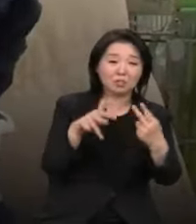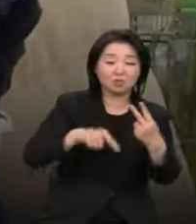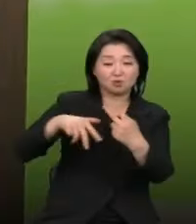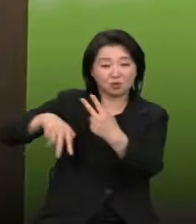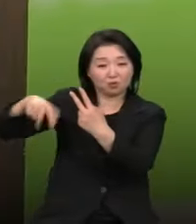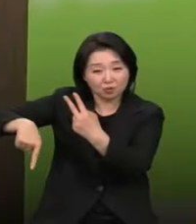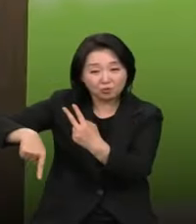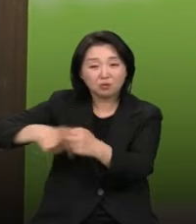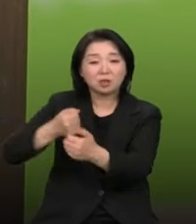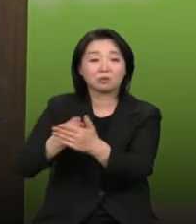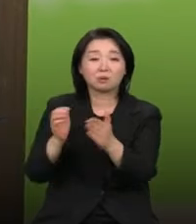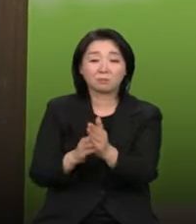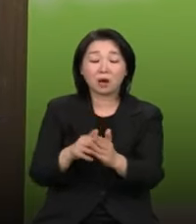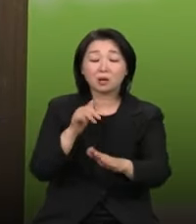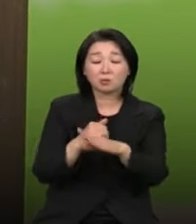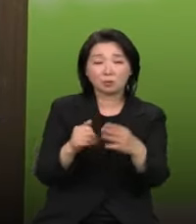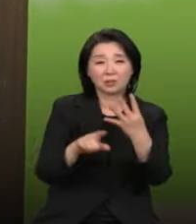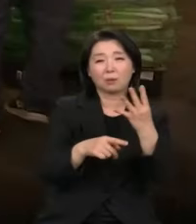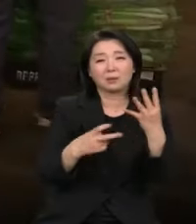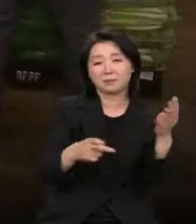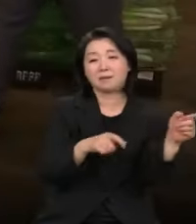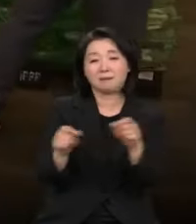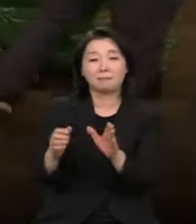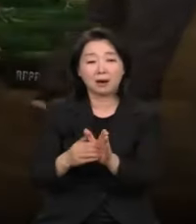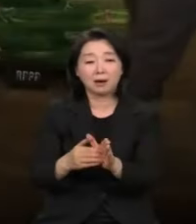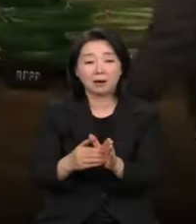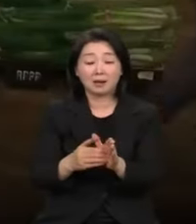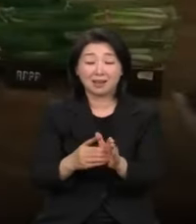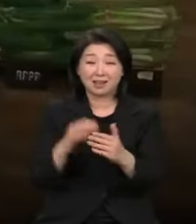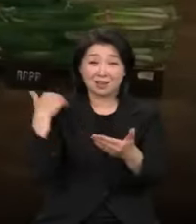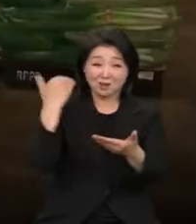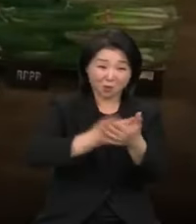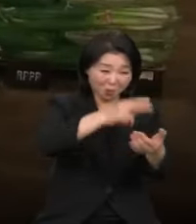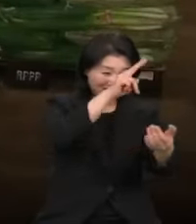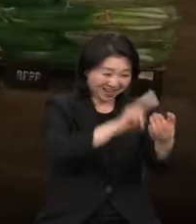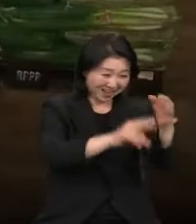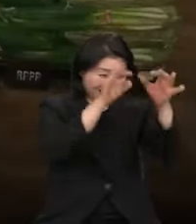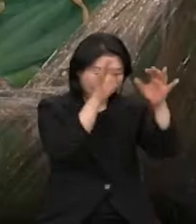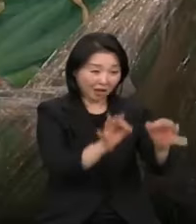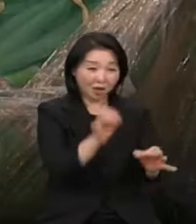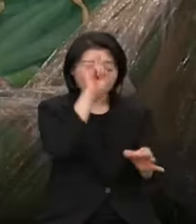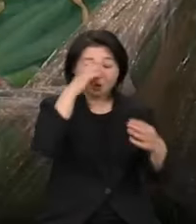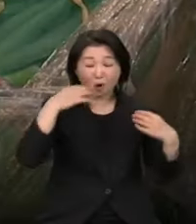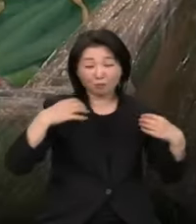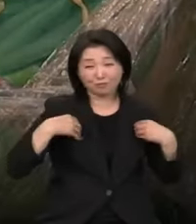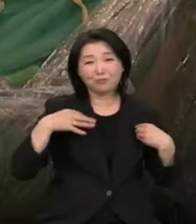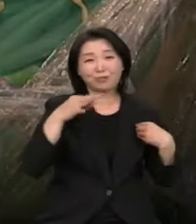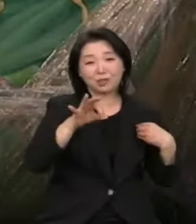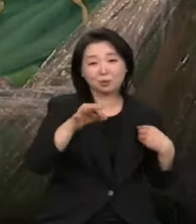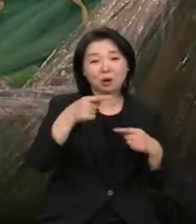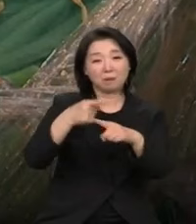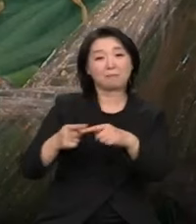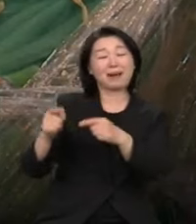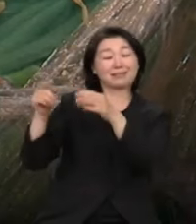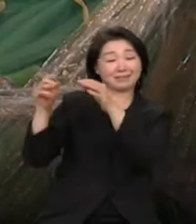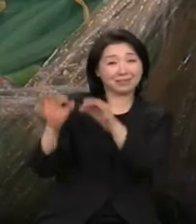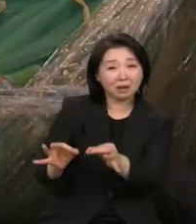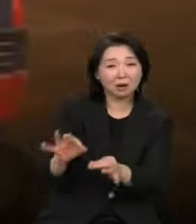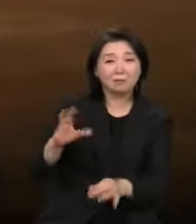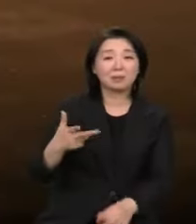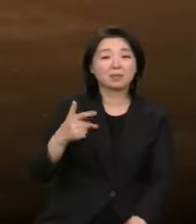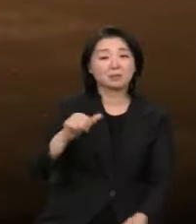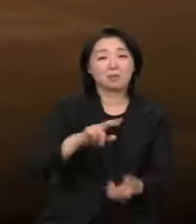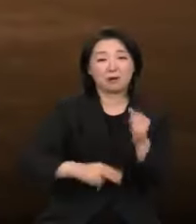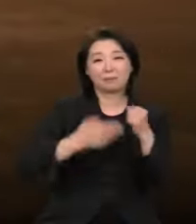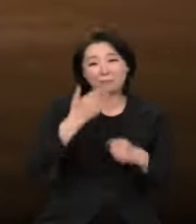보니 12일까지 연장된 거라며 도매가가 내리며 정부 지원금을 절반으로 줄여도 875원 판매가